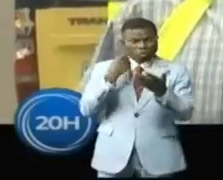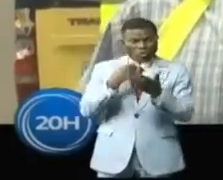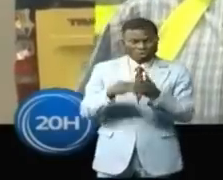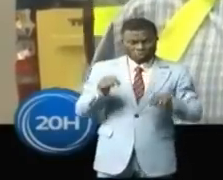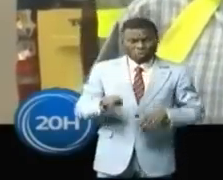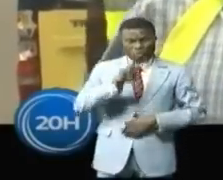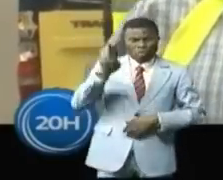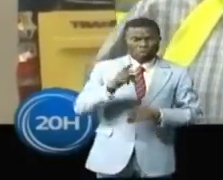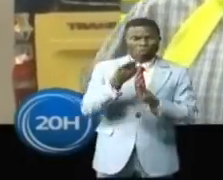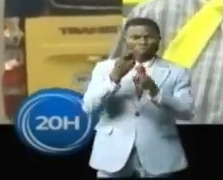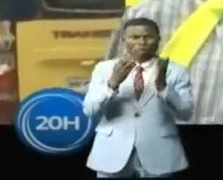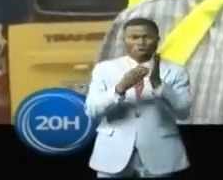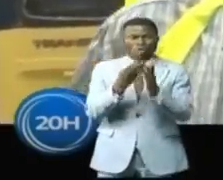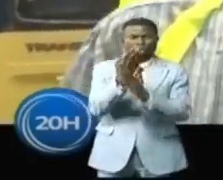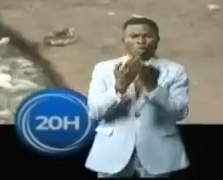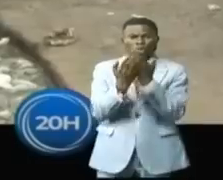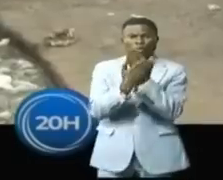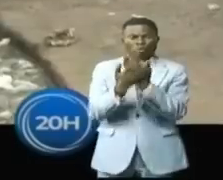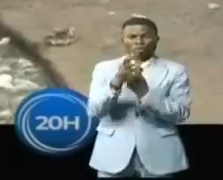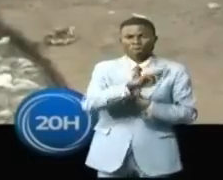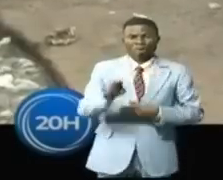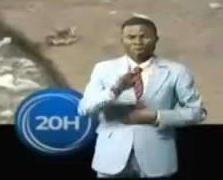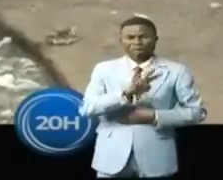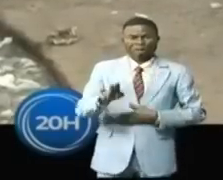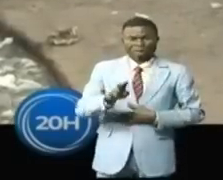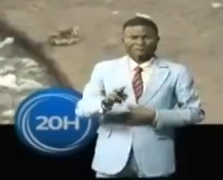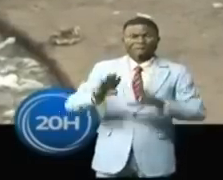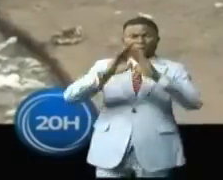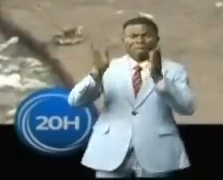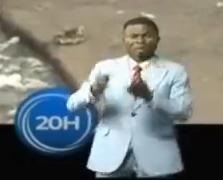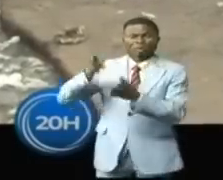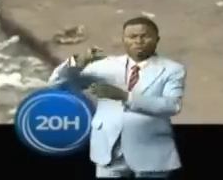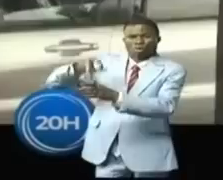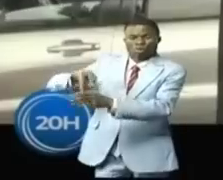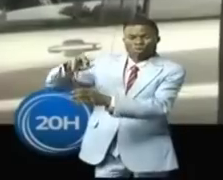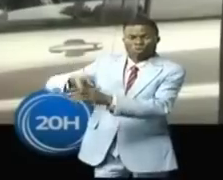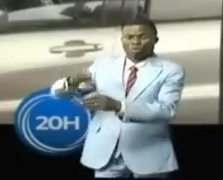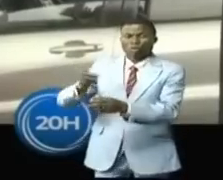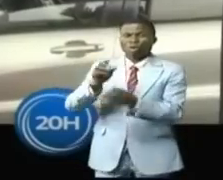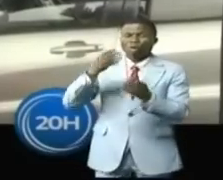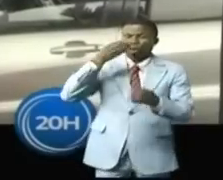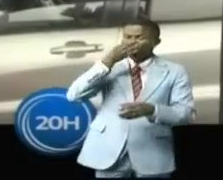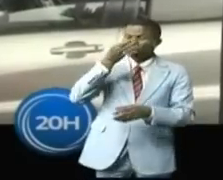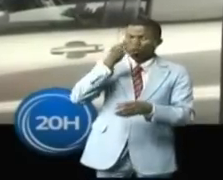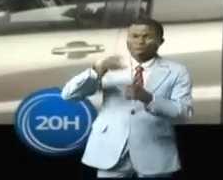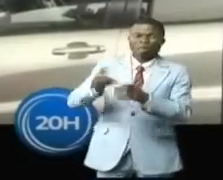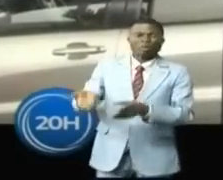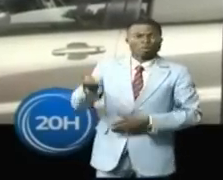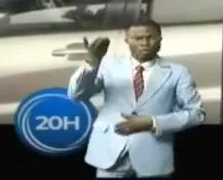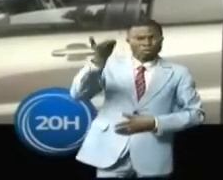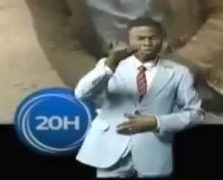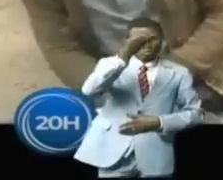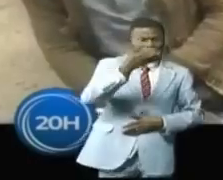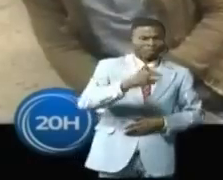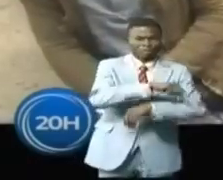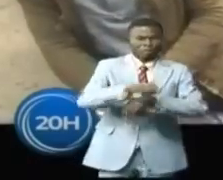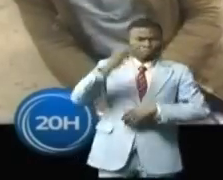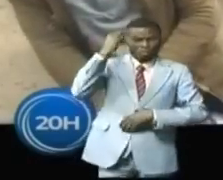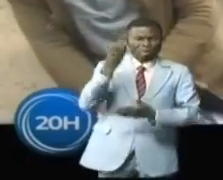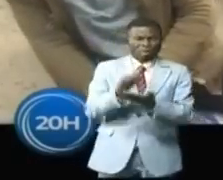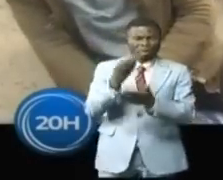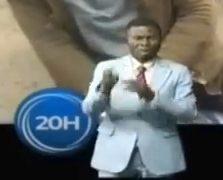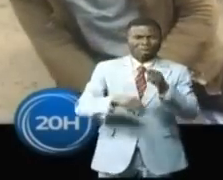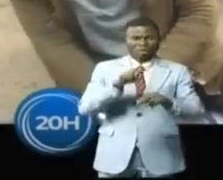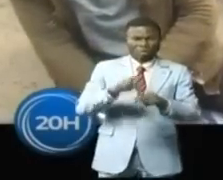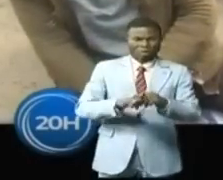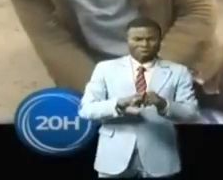vendredi 8 juillet 2022 dans tous les points d'approvisionnement du carburant de la capitale. Le ministère de l'Économie